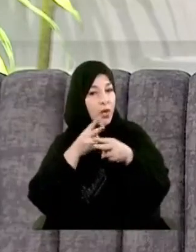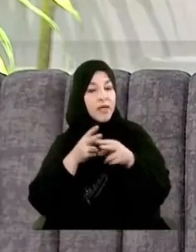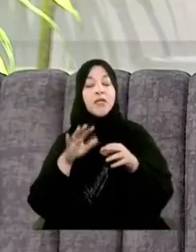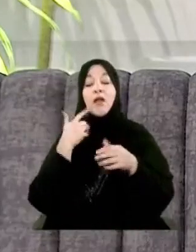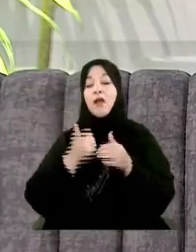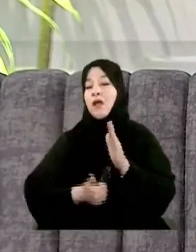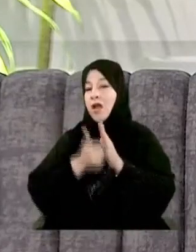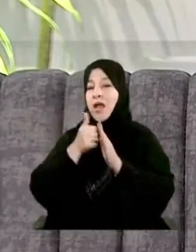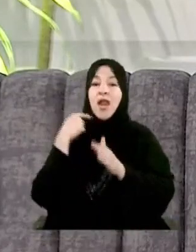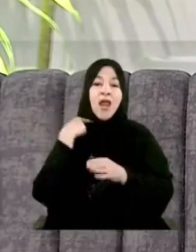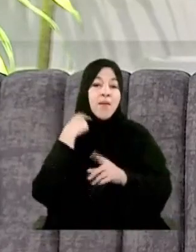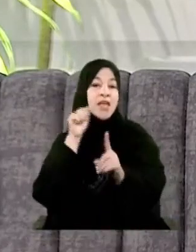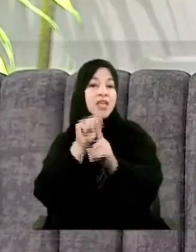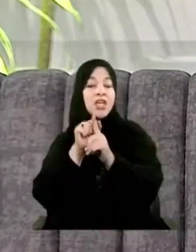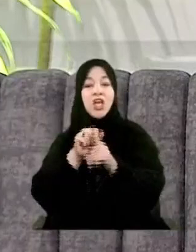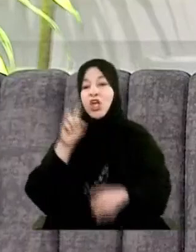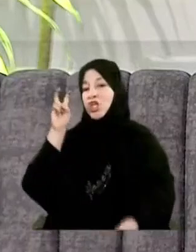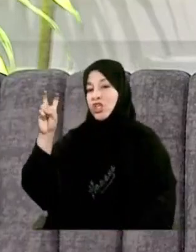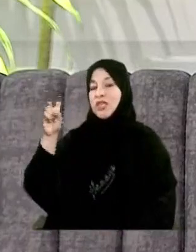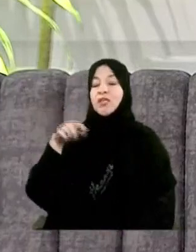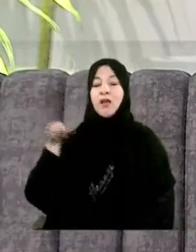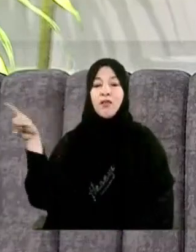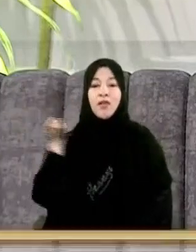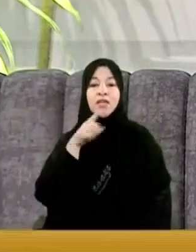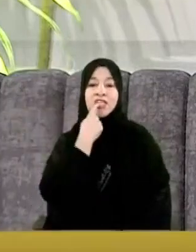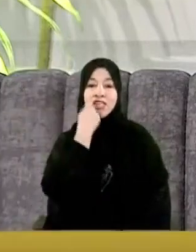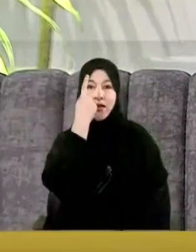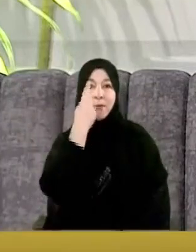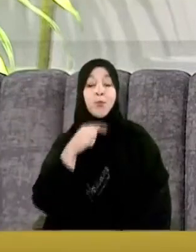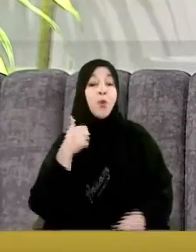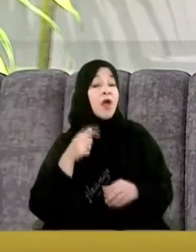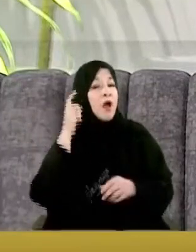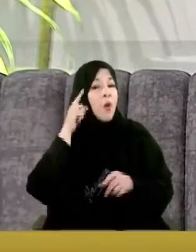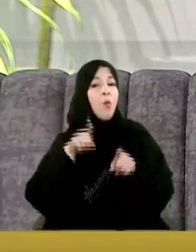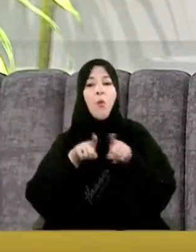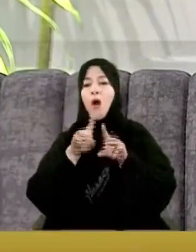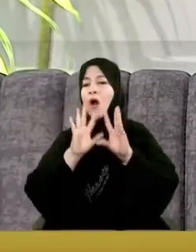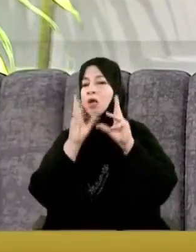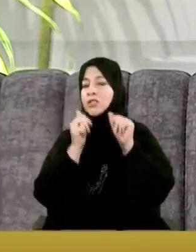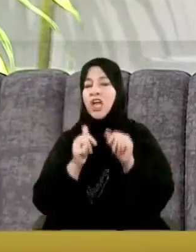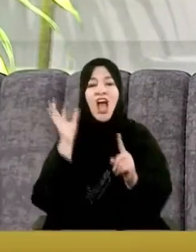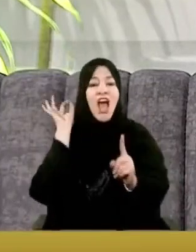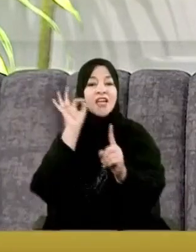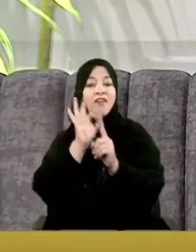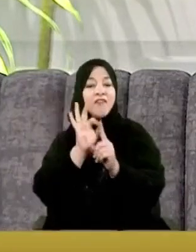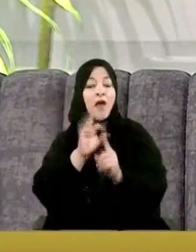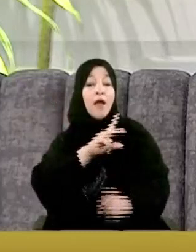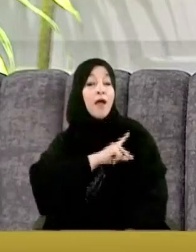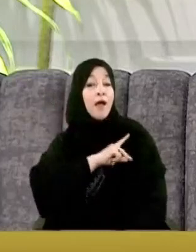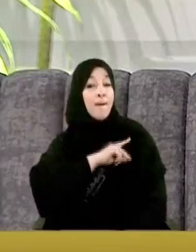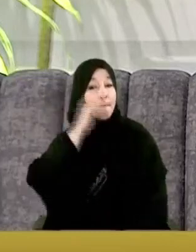الصباح العلمية العشرين لهذا العام. طبعا مسابقة ابتكار الكويت هي مسابقة تهدف لاكتساب